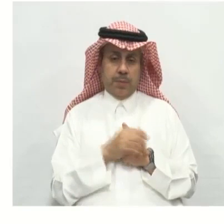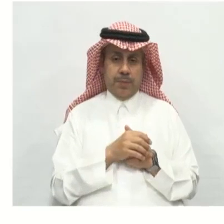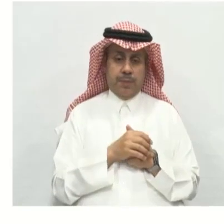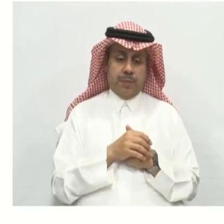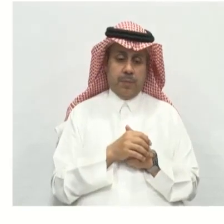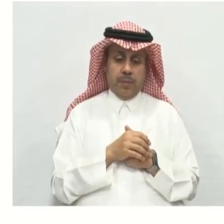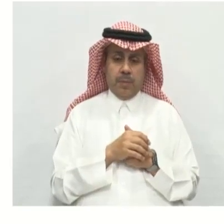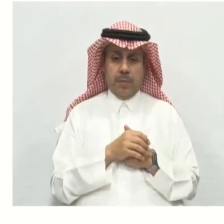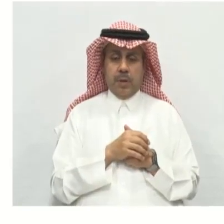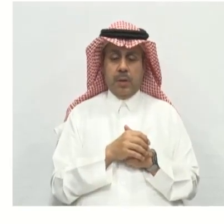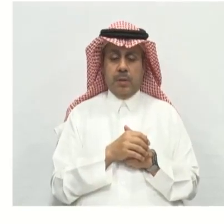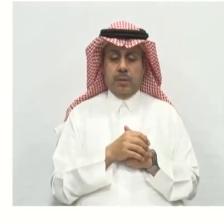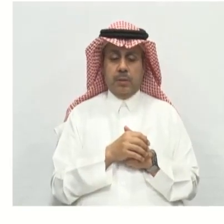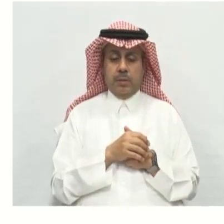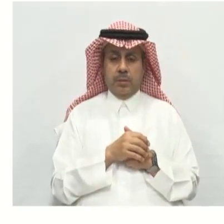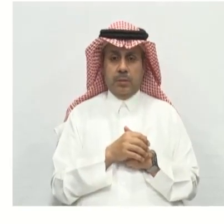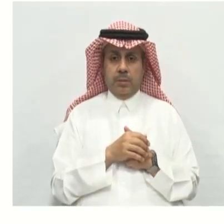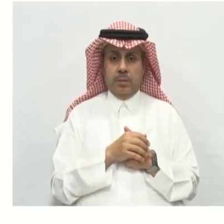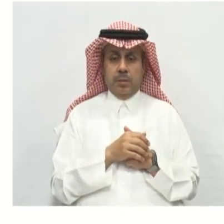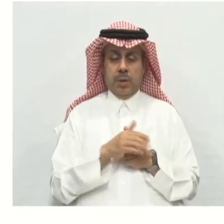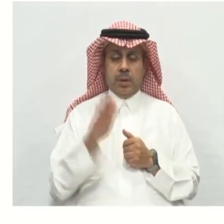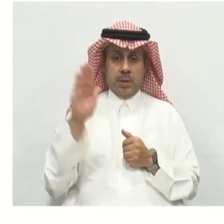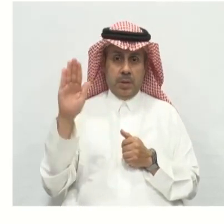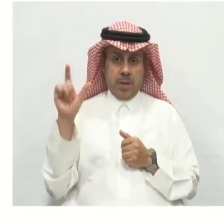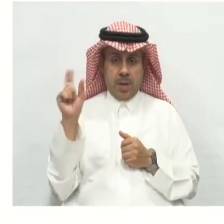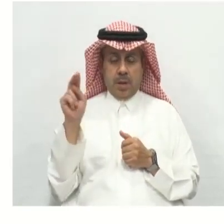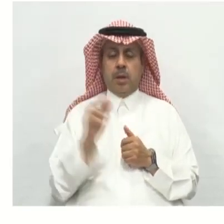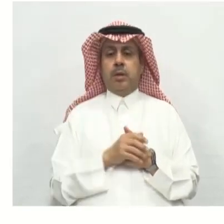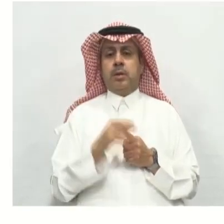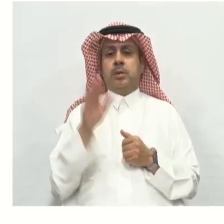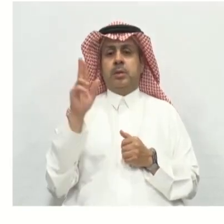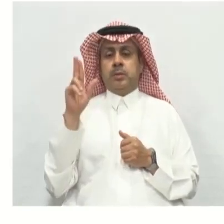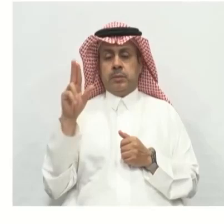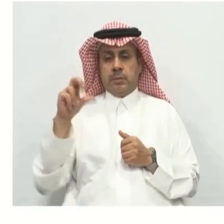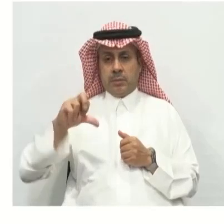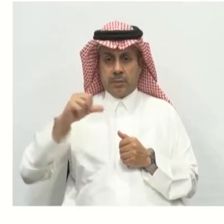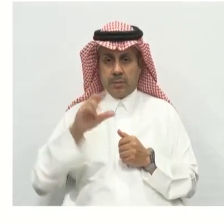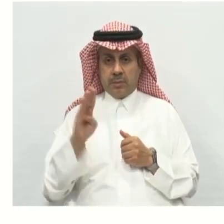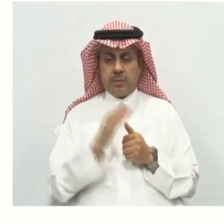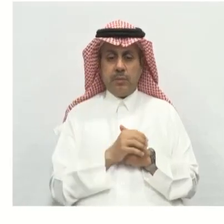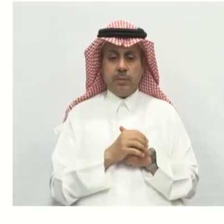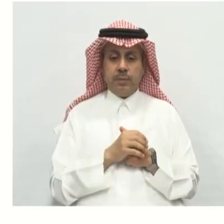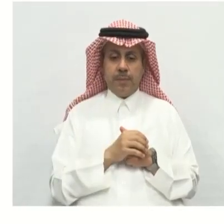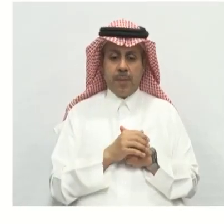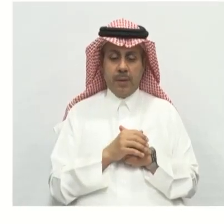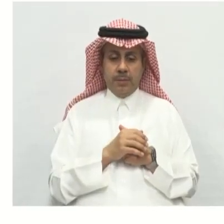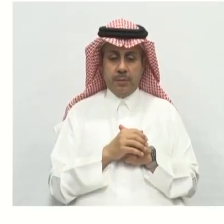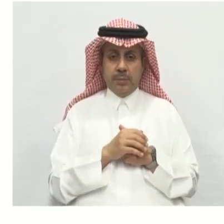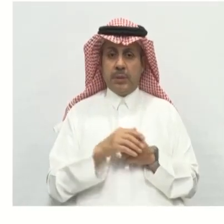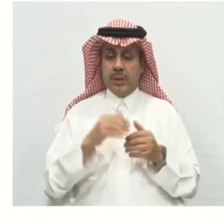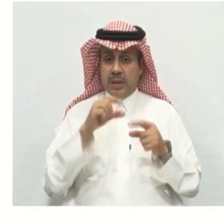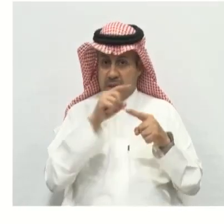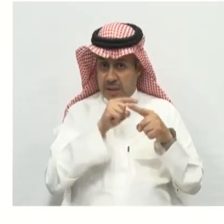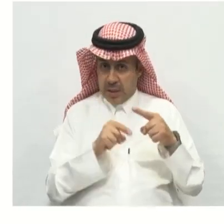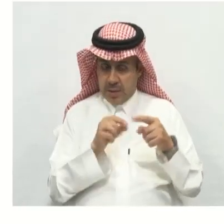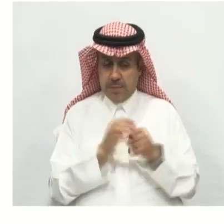ال تيي سين توكنات في عمليه التعريف هنا اذا التوكنات قسيم